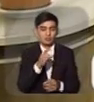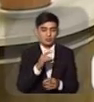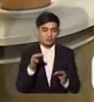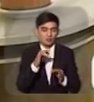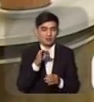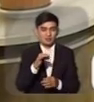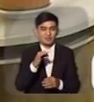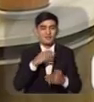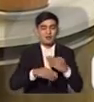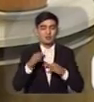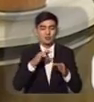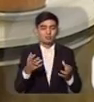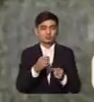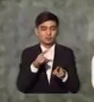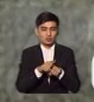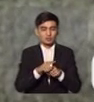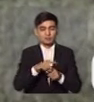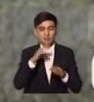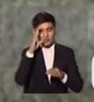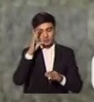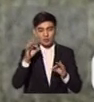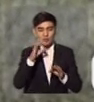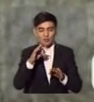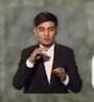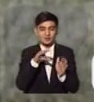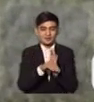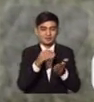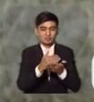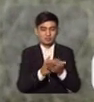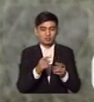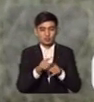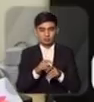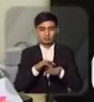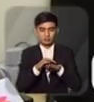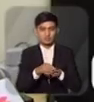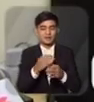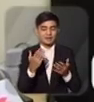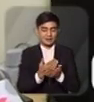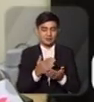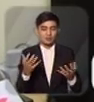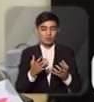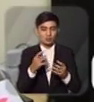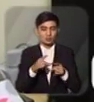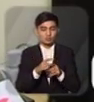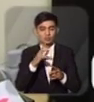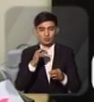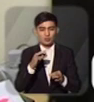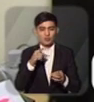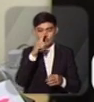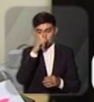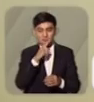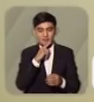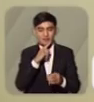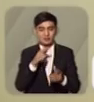поддержки инвалидов говорят, что место за мальчиком в списке нуждающихся в перевозке сохранено. И это несмотря на огромную нагрузку. В месяц